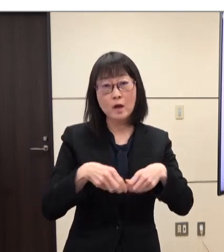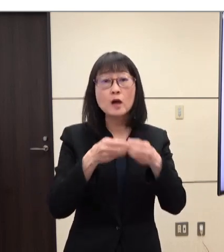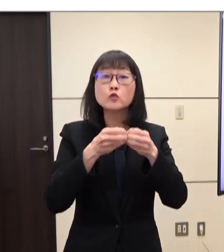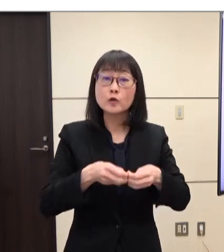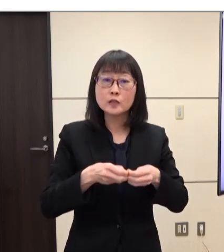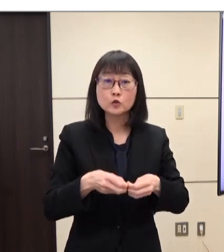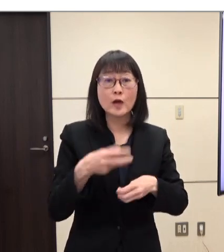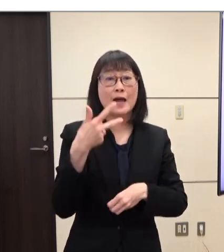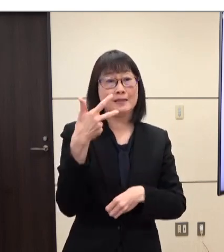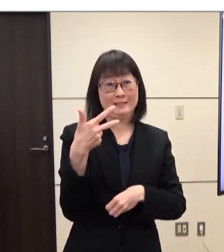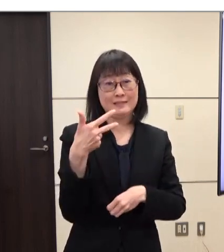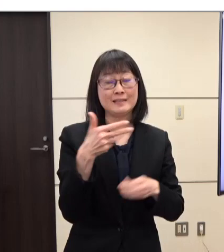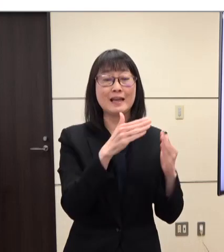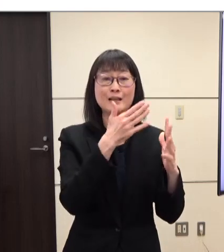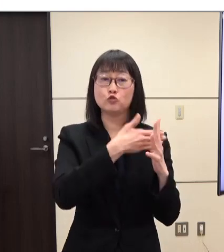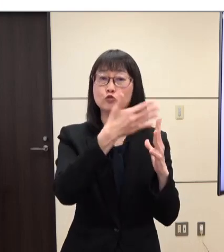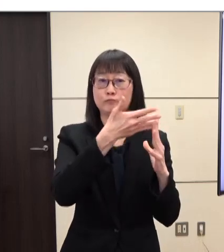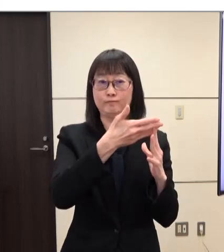きたいというふうに思います。